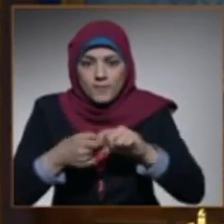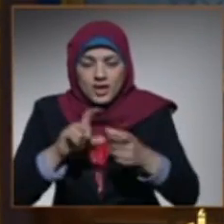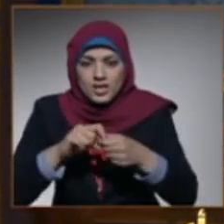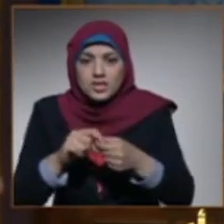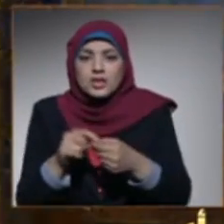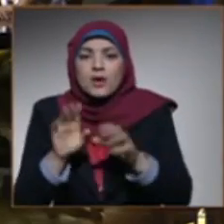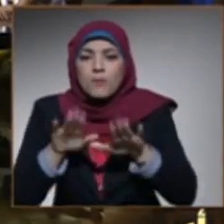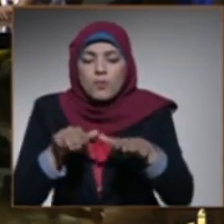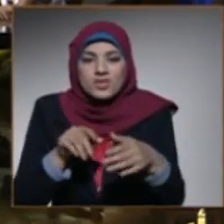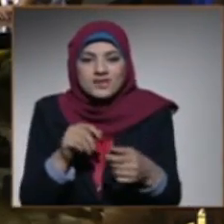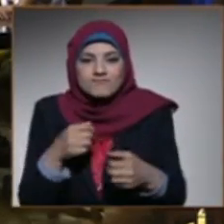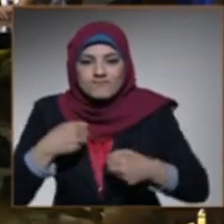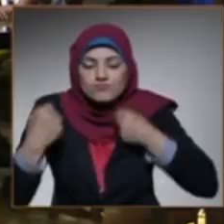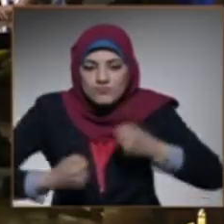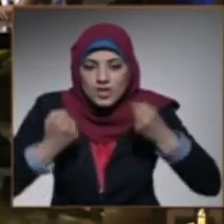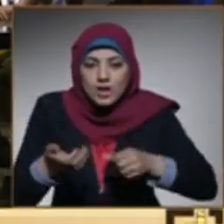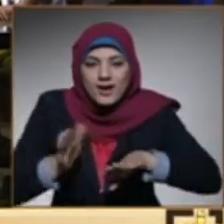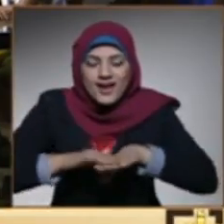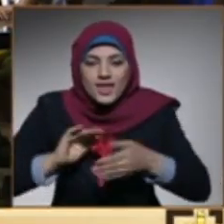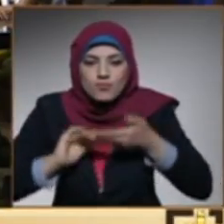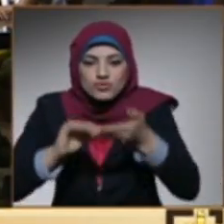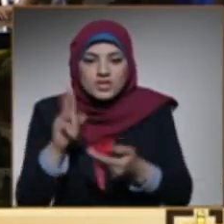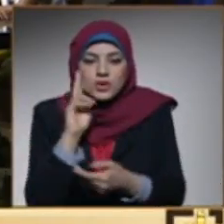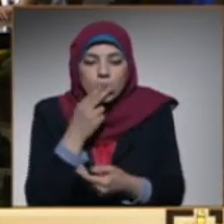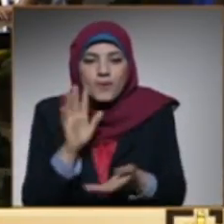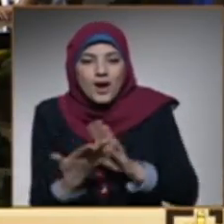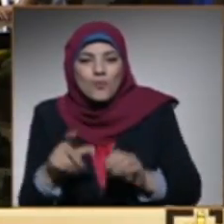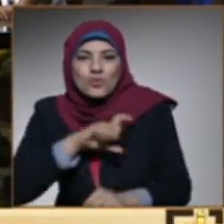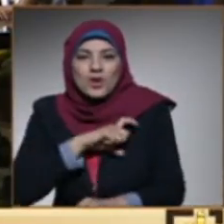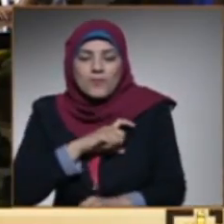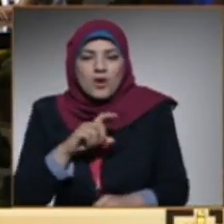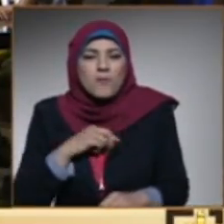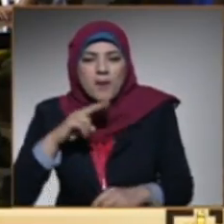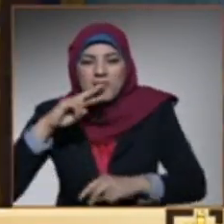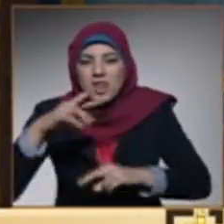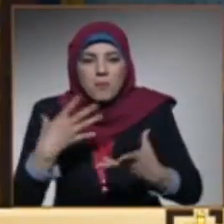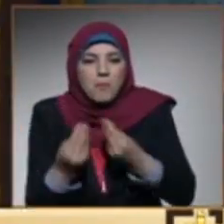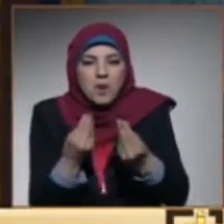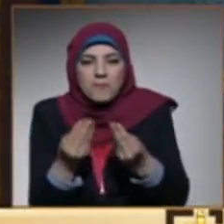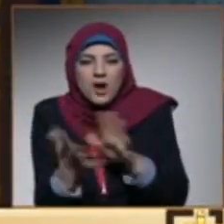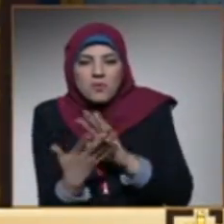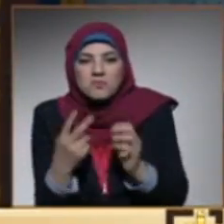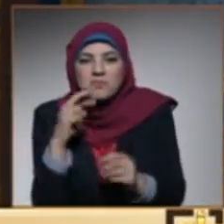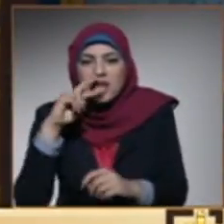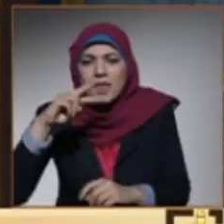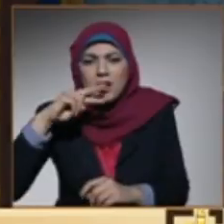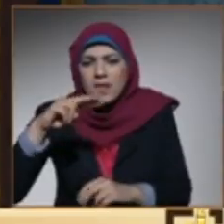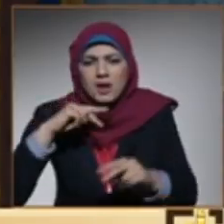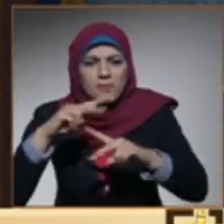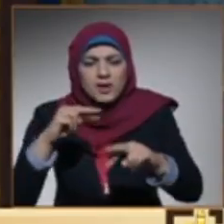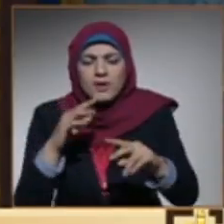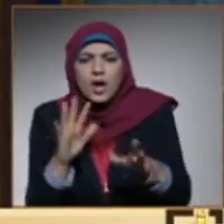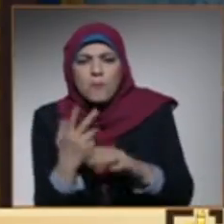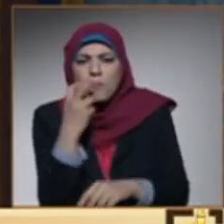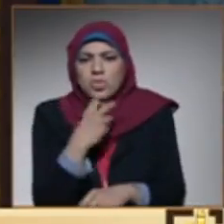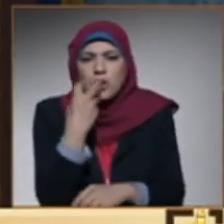هم يبقوا للطلبة اللي هم الصم نفسيهم، بيتكلموا معاهم بالكلام بس أو بالتخاطب، لكن لغة الإشارة